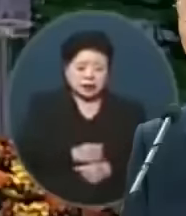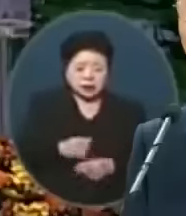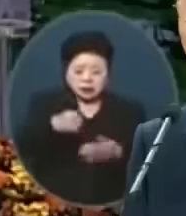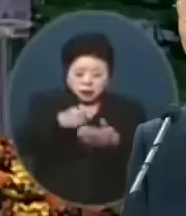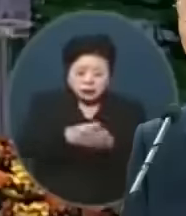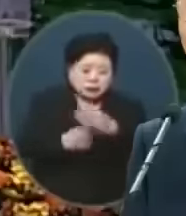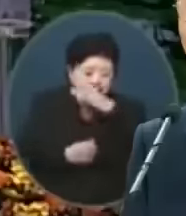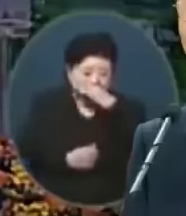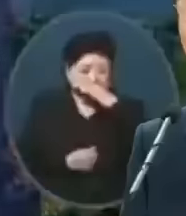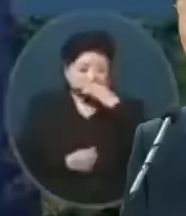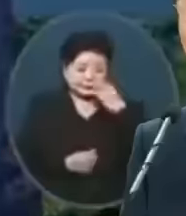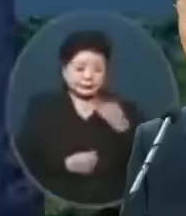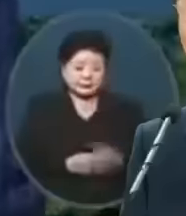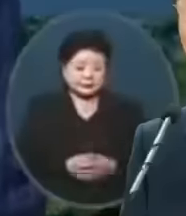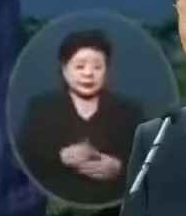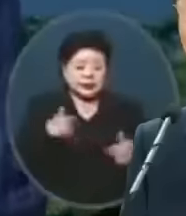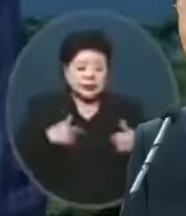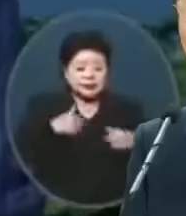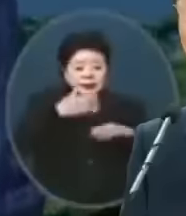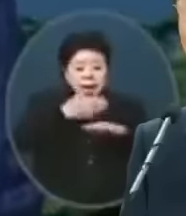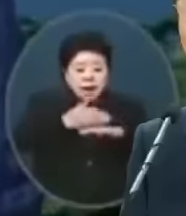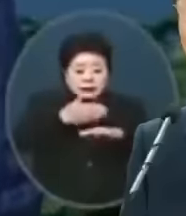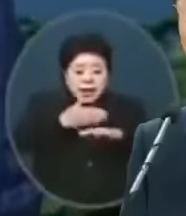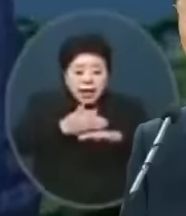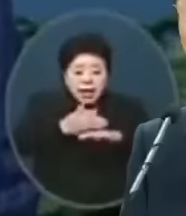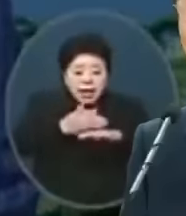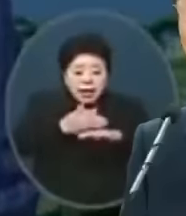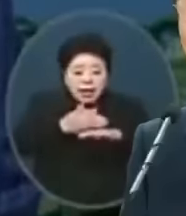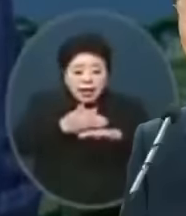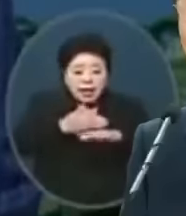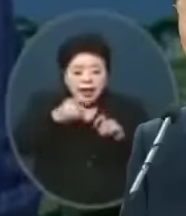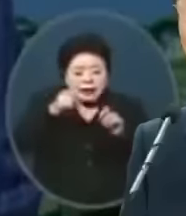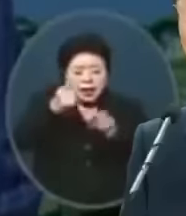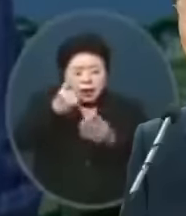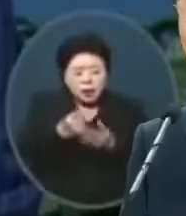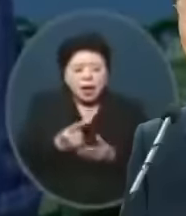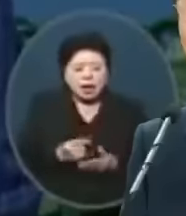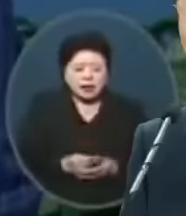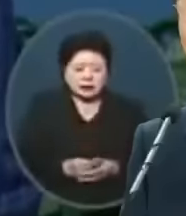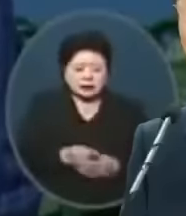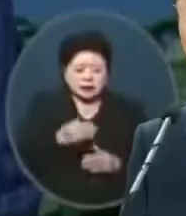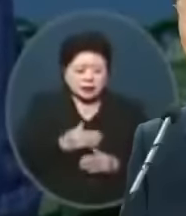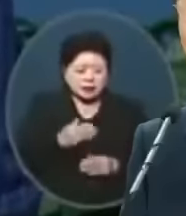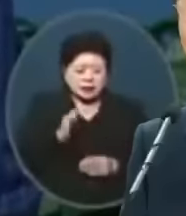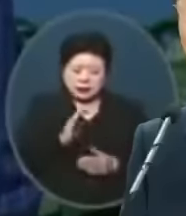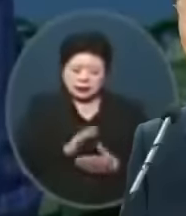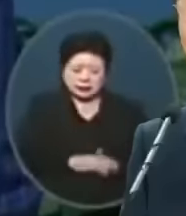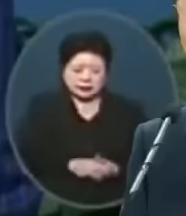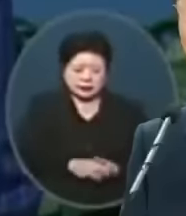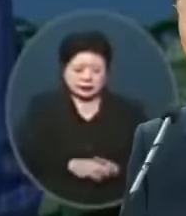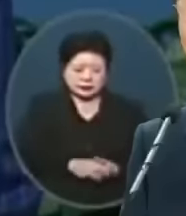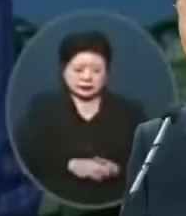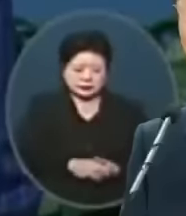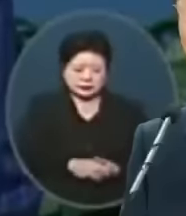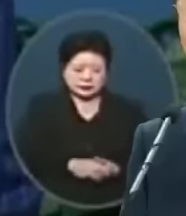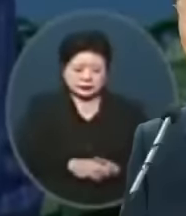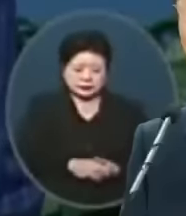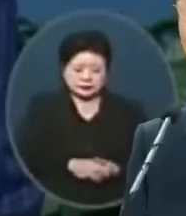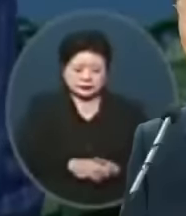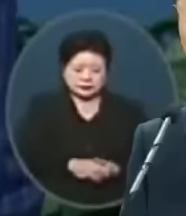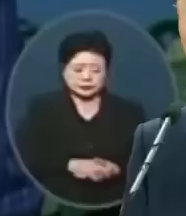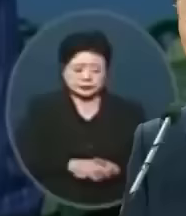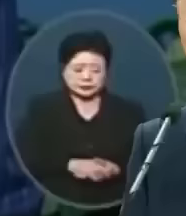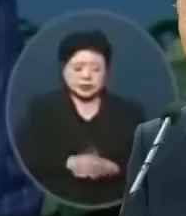것입니다. 기쁨과 감사가 다가와야 기쁘고 감사하겠으라고 생각하면 안 됩니다.